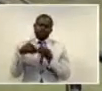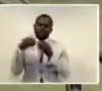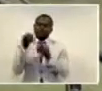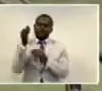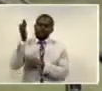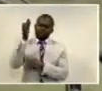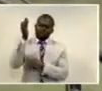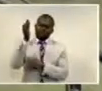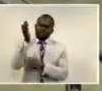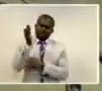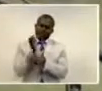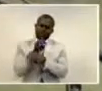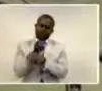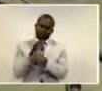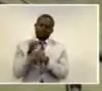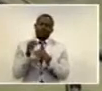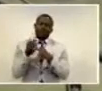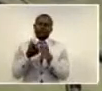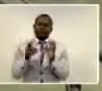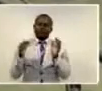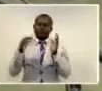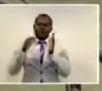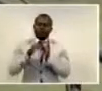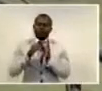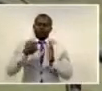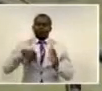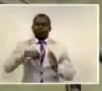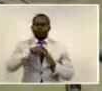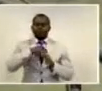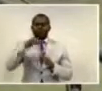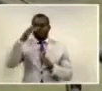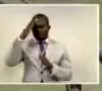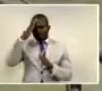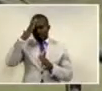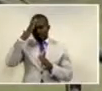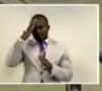mutugejejeho kandi turazi neza yuko